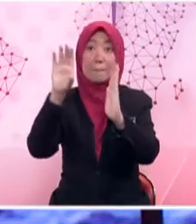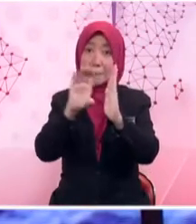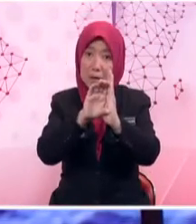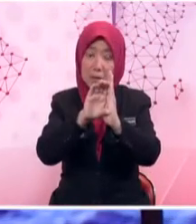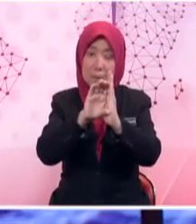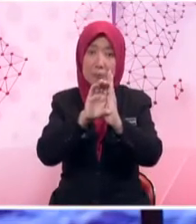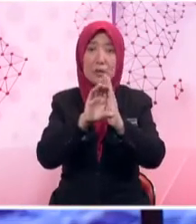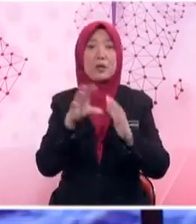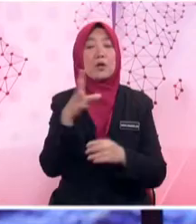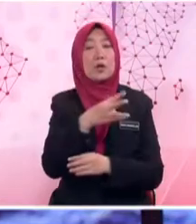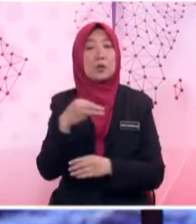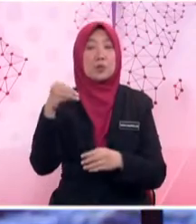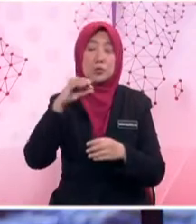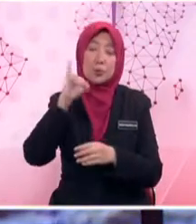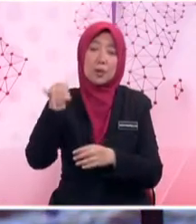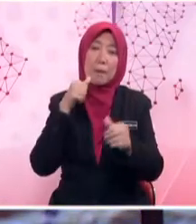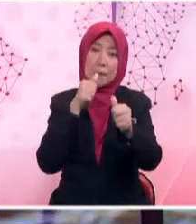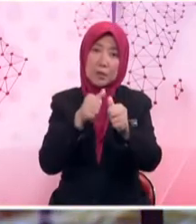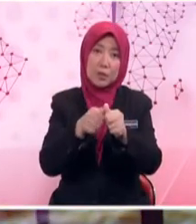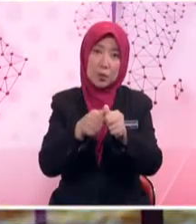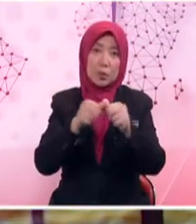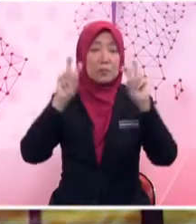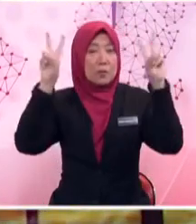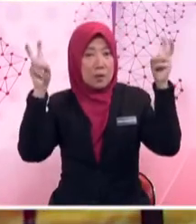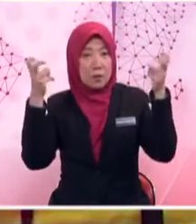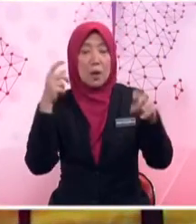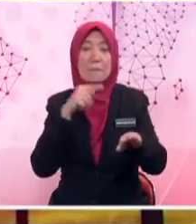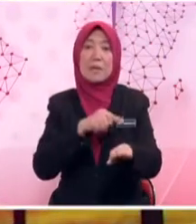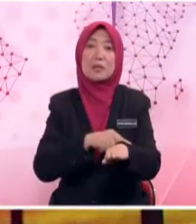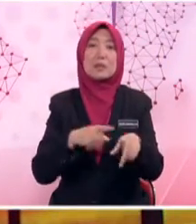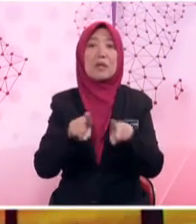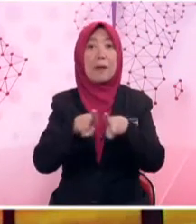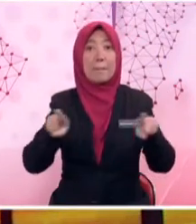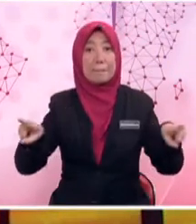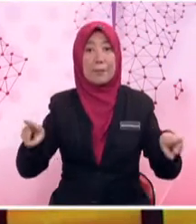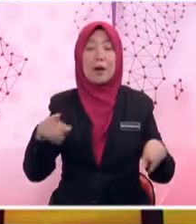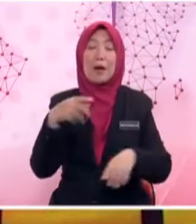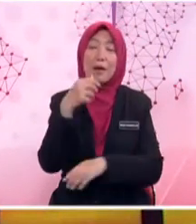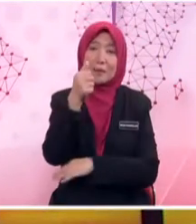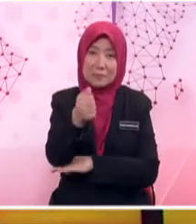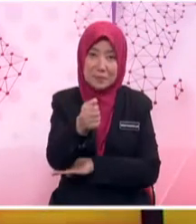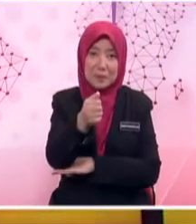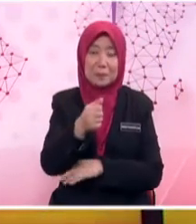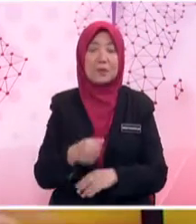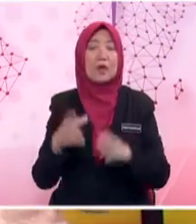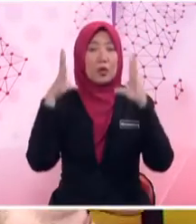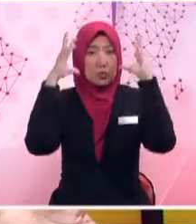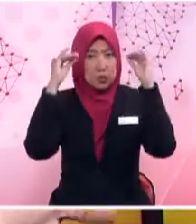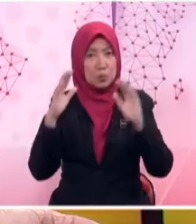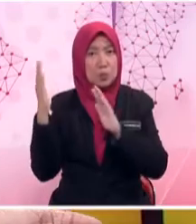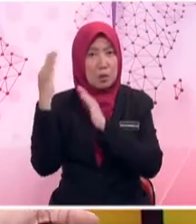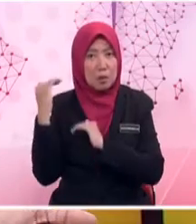berkenaan masa lapang anda. So gunakanlah masa lapang anda dengan baik dan cikgu harap sekarang ni